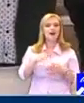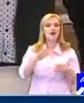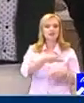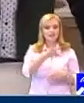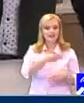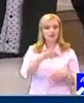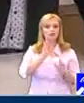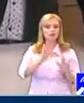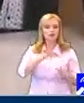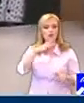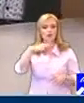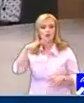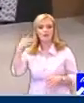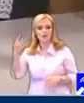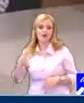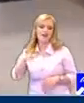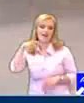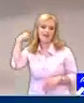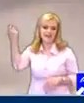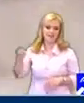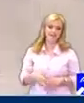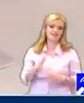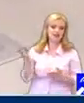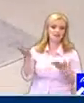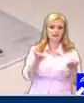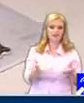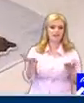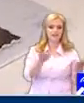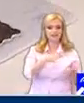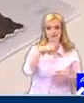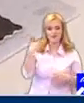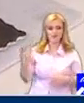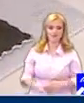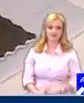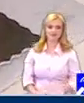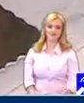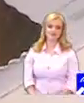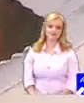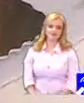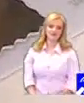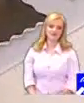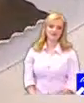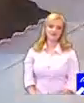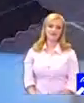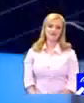de show-uri matinale, invitați de marcă și cât mai multă inventivitate. La mulți ani matinalilor!